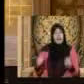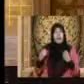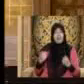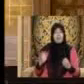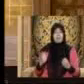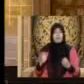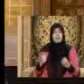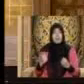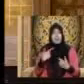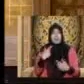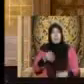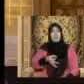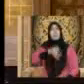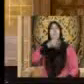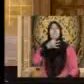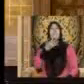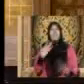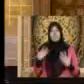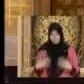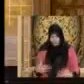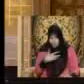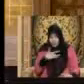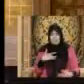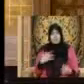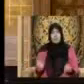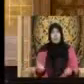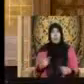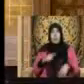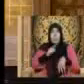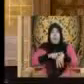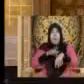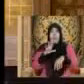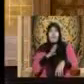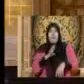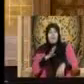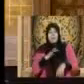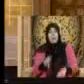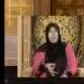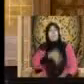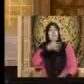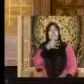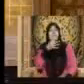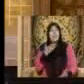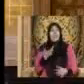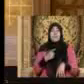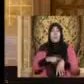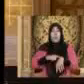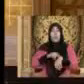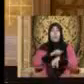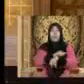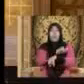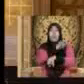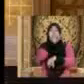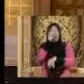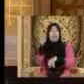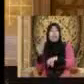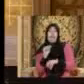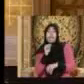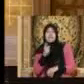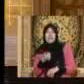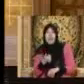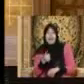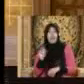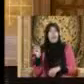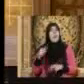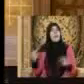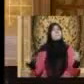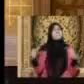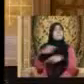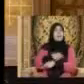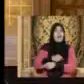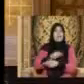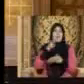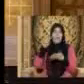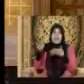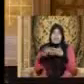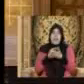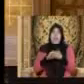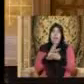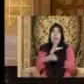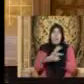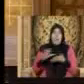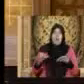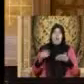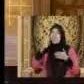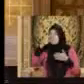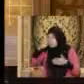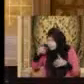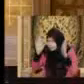من هذه الصحة، وأن يستفيدوا من هذه الأوقات، من هذا الفراغ، أن يملؤوه بالطاعة، أن يملؤوه بالعمل الصالح، أن يملؤوه